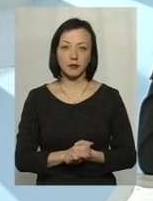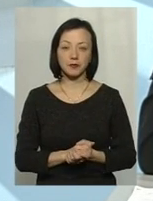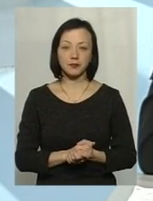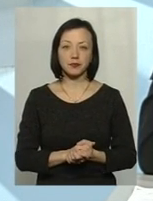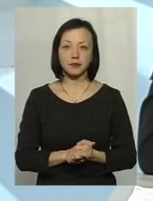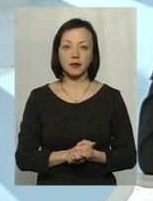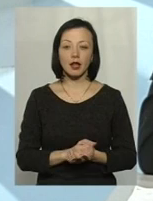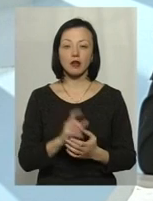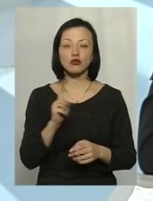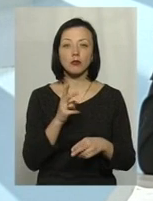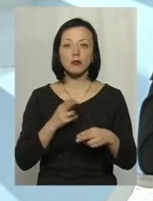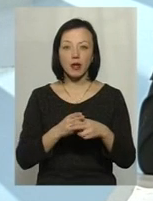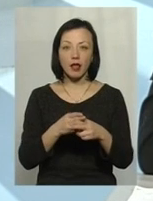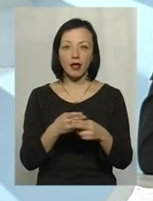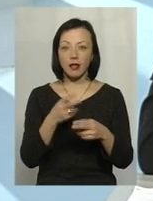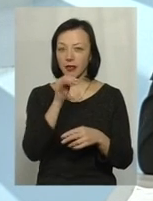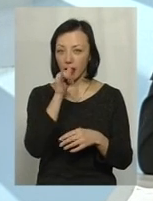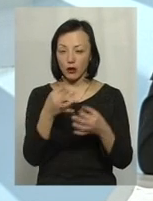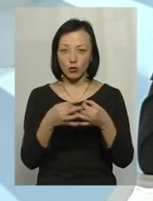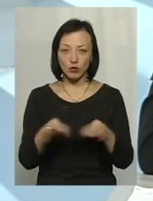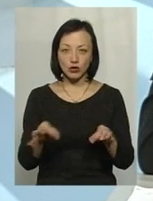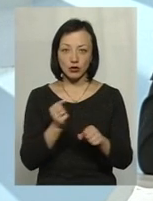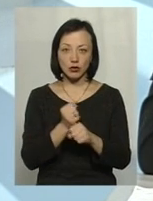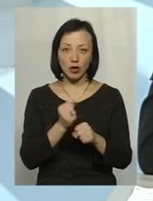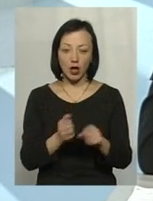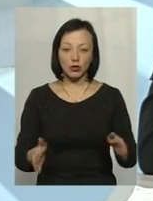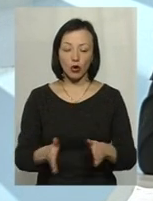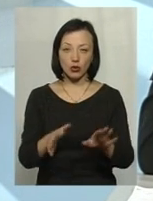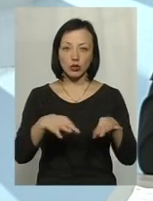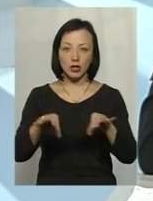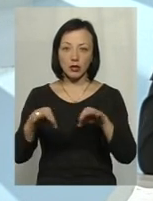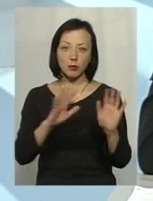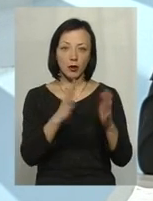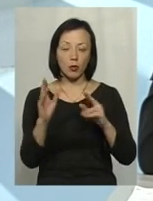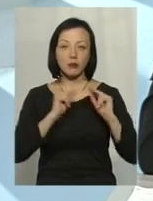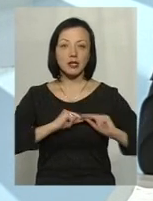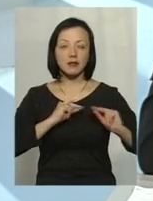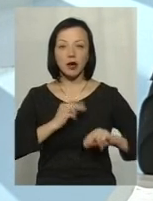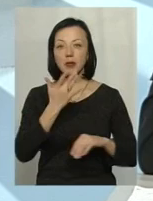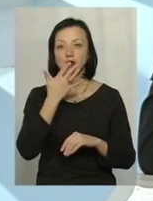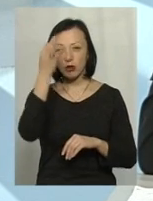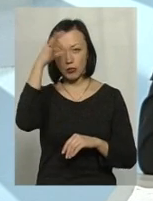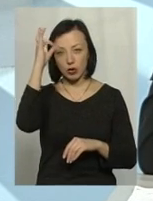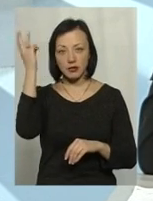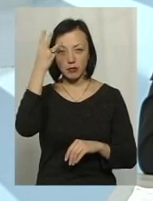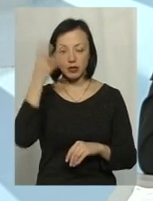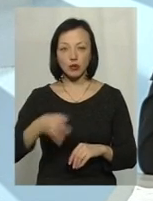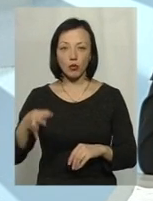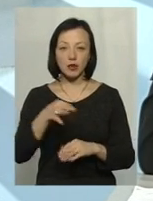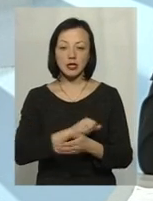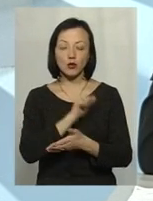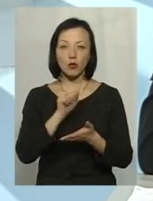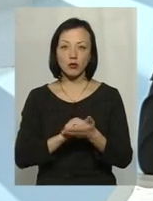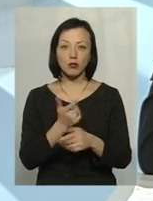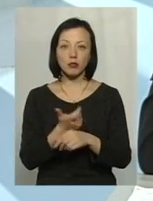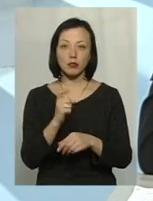З метою профілактики і недопущення скоєння дорожньо-транспортних пригод працівниками Національної поліції в Хмельницькій області